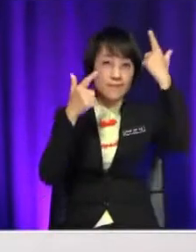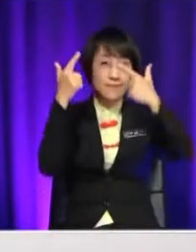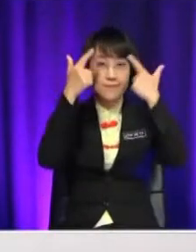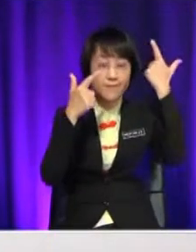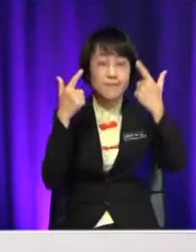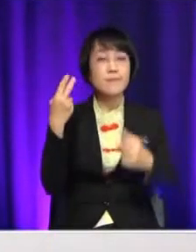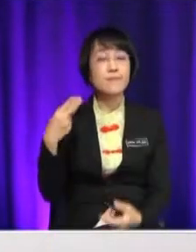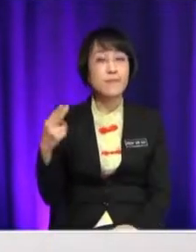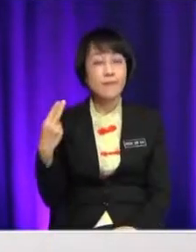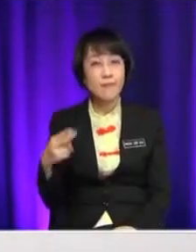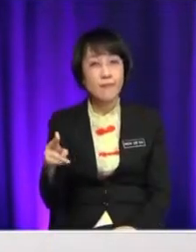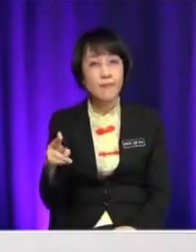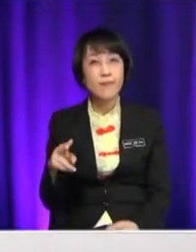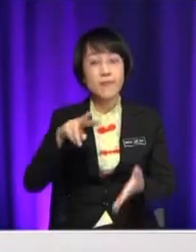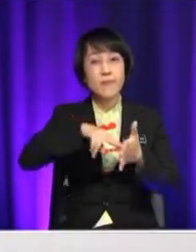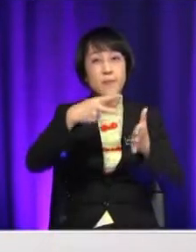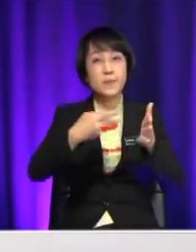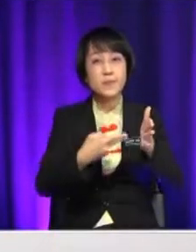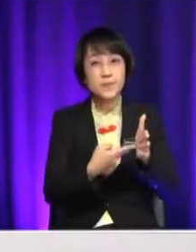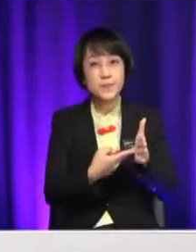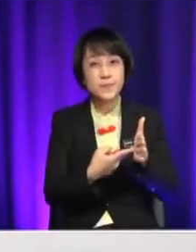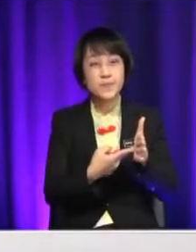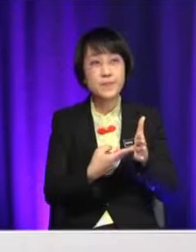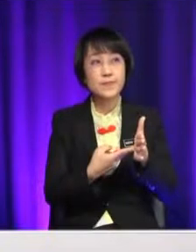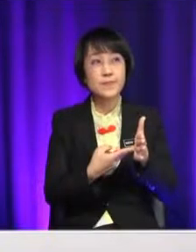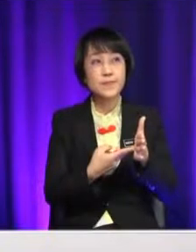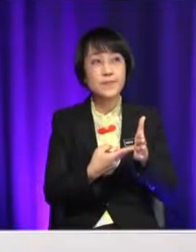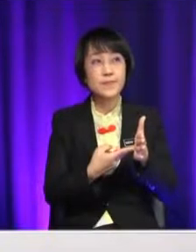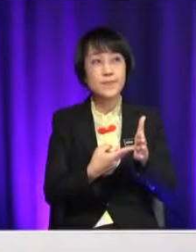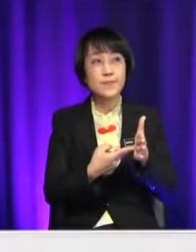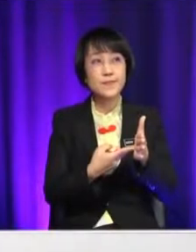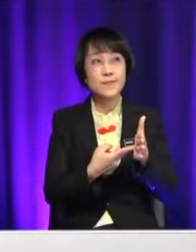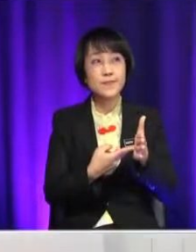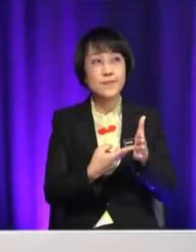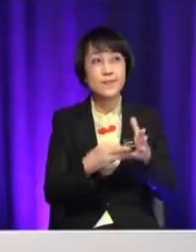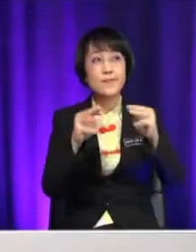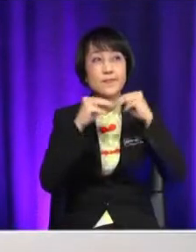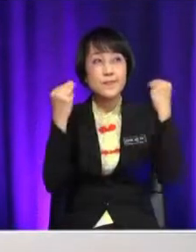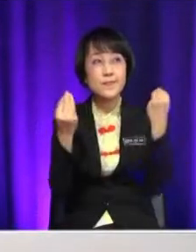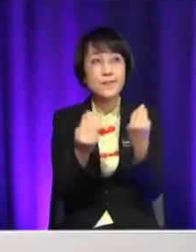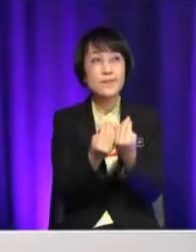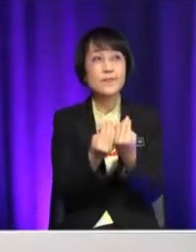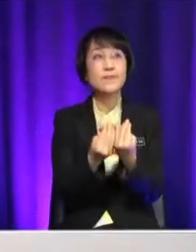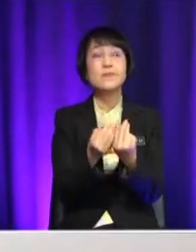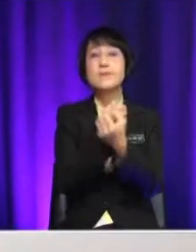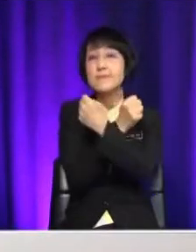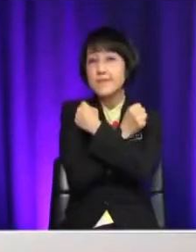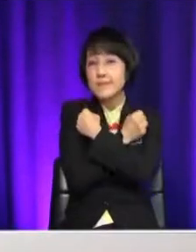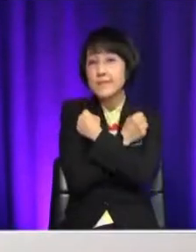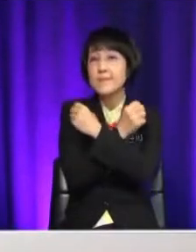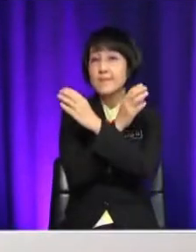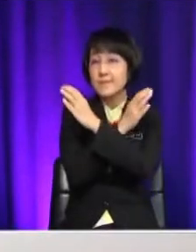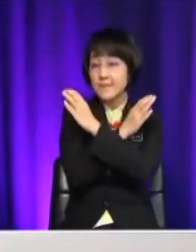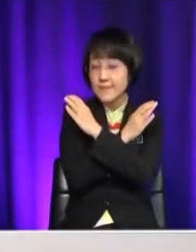pelancongan hijau ini dimaksudkan sebagai masyarakat yang cintakan hijau, cintakan